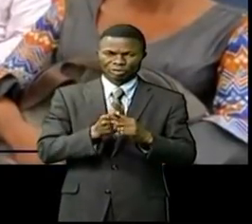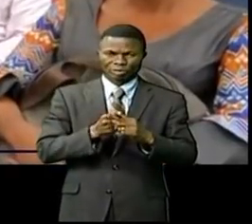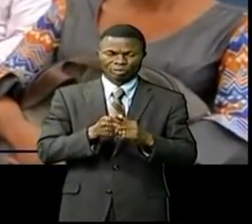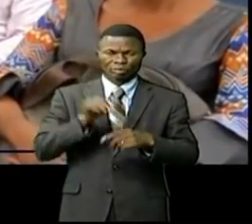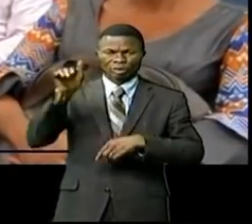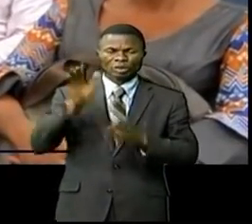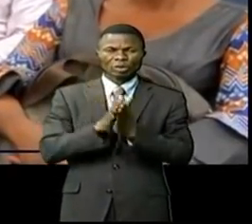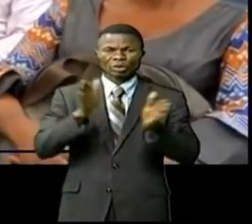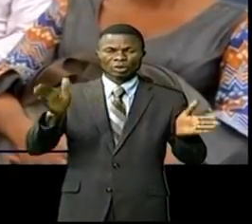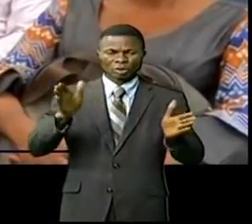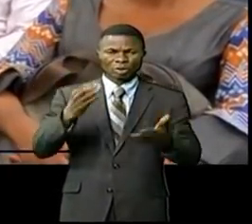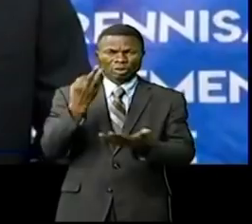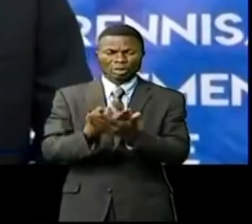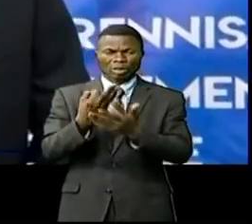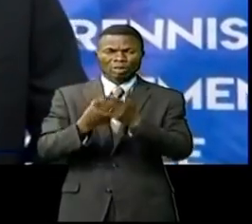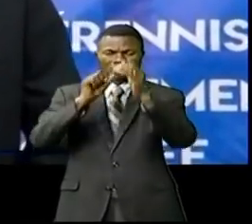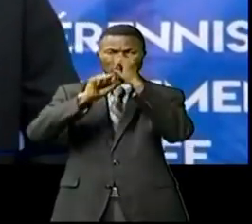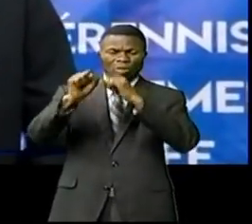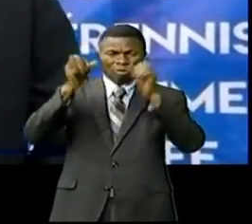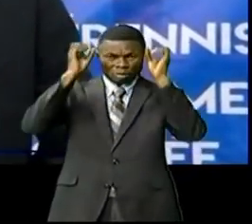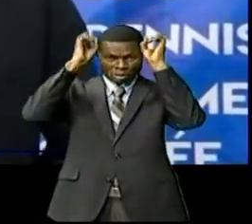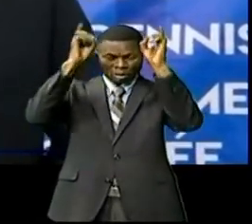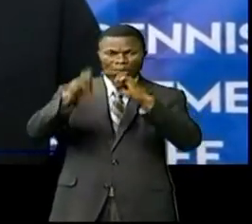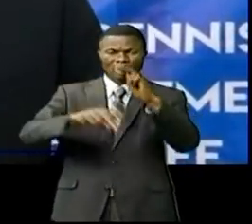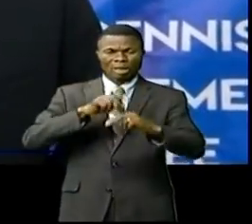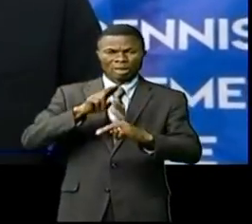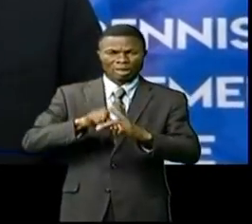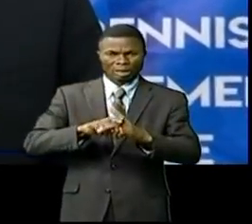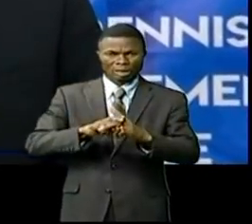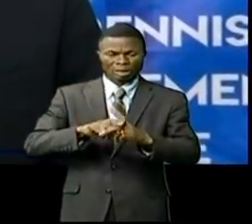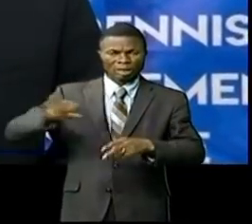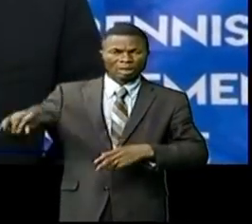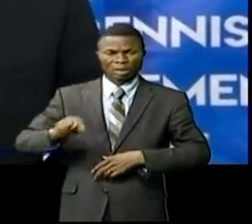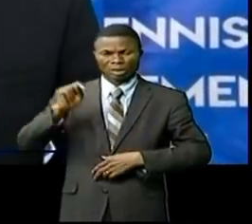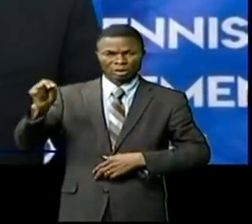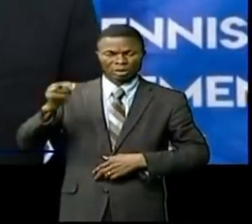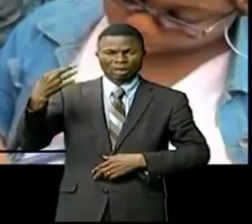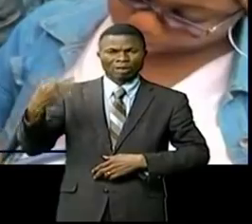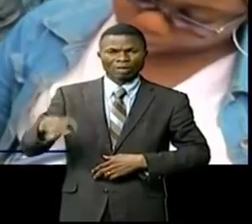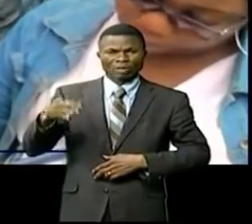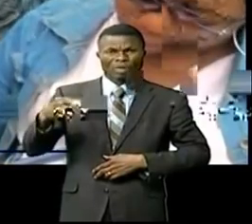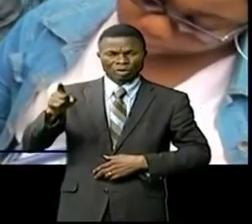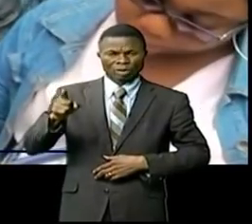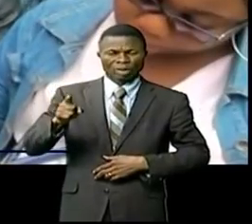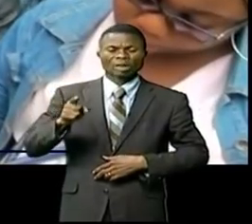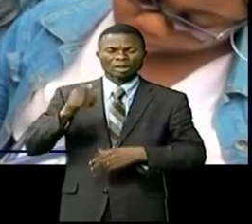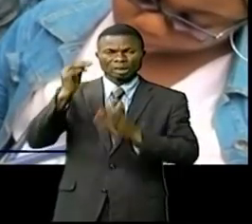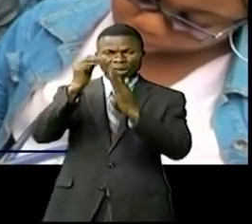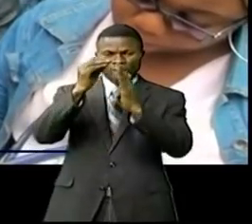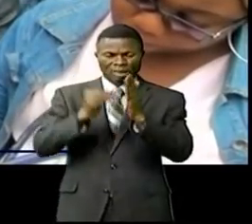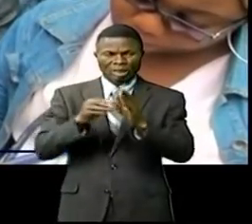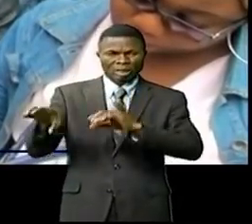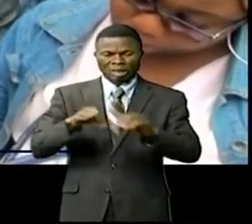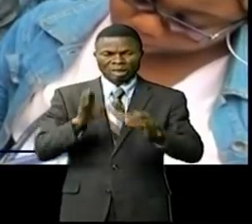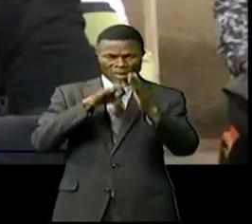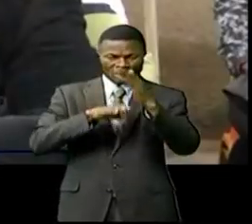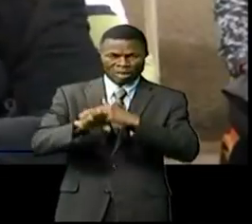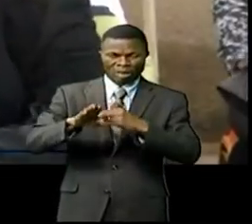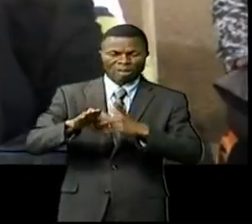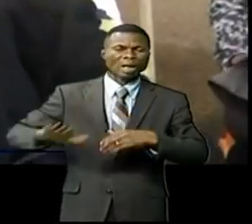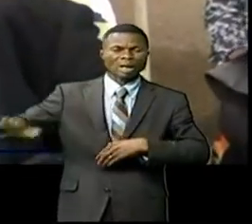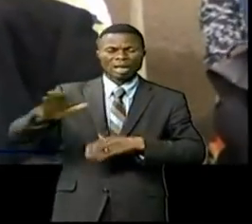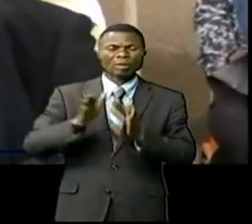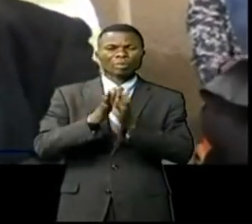directeur général de Fonds de promotion de l'éducation nationale, Jean-François Ekofo, contextualise cette action sur l'ensemble du